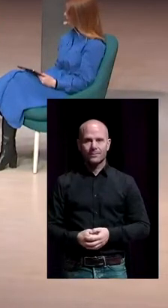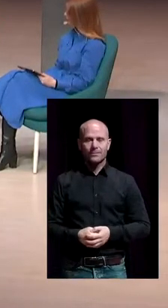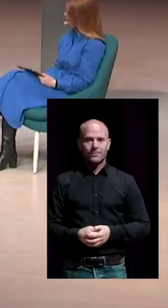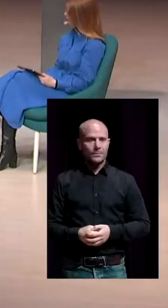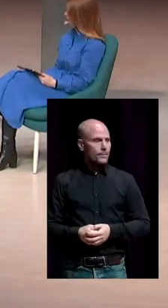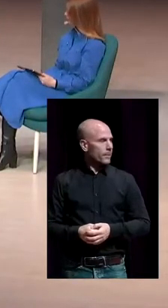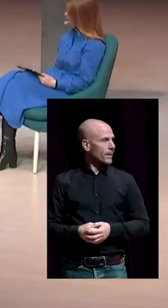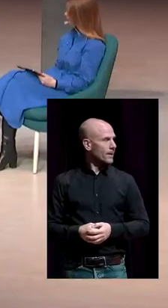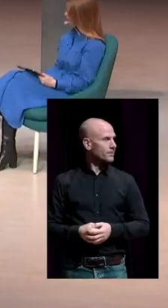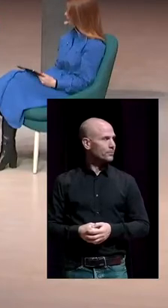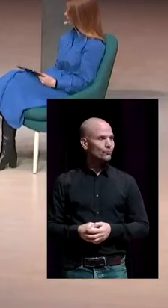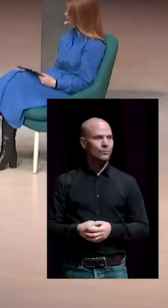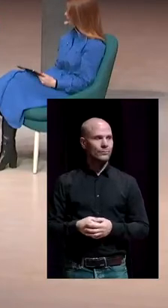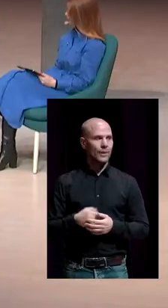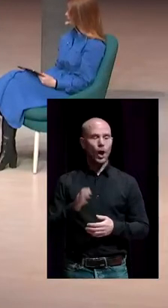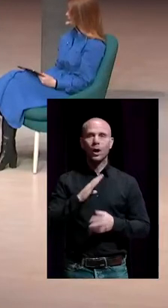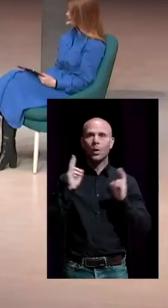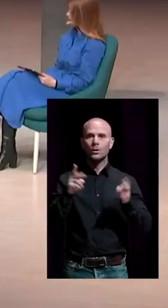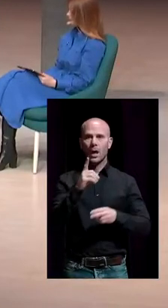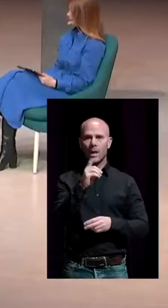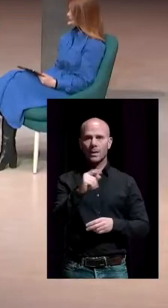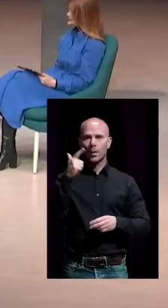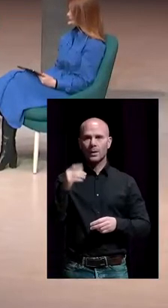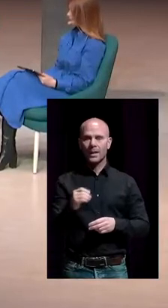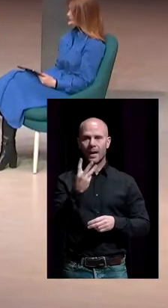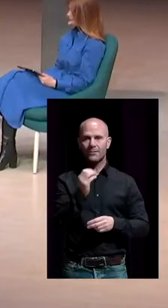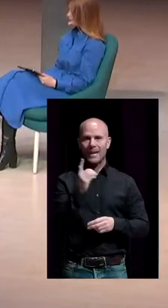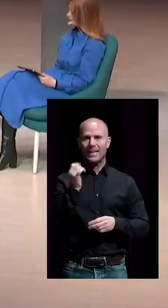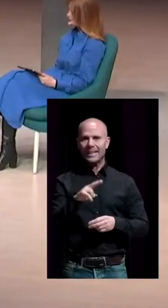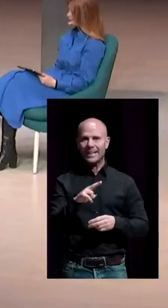vi har Lotta Wellin med